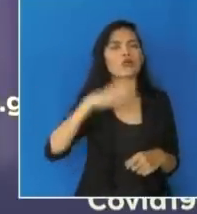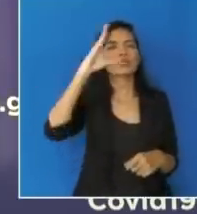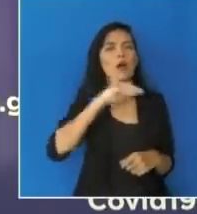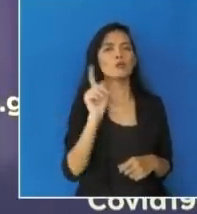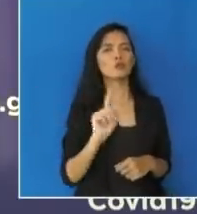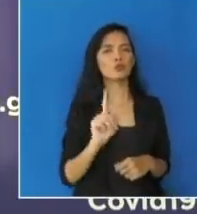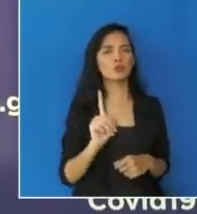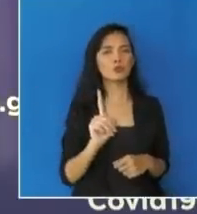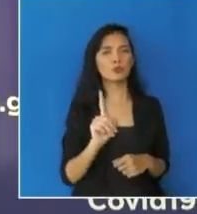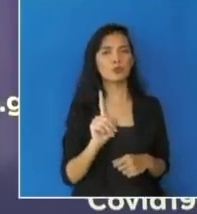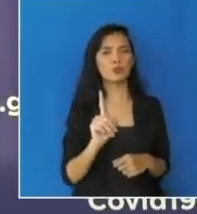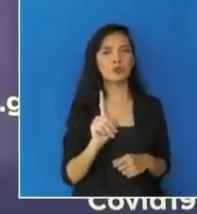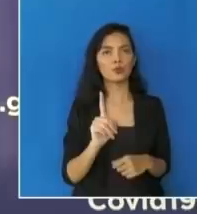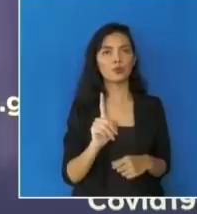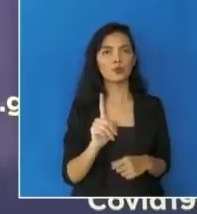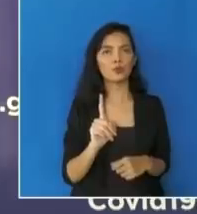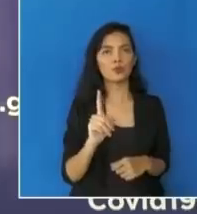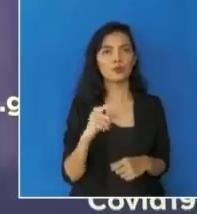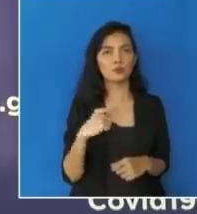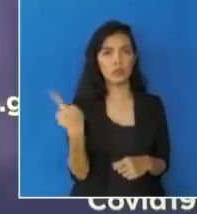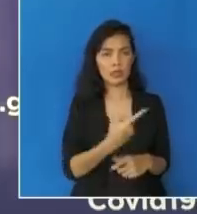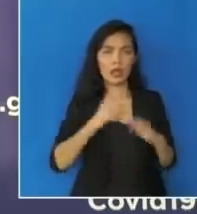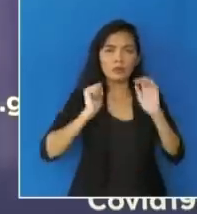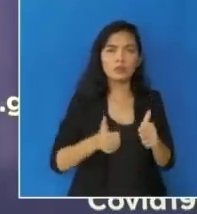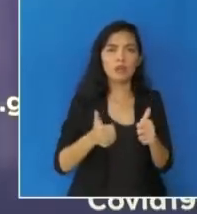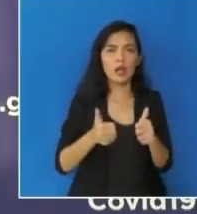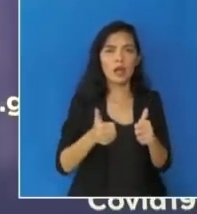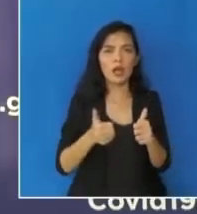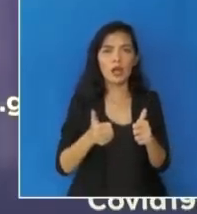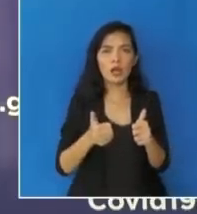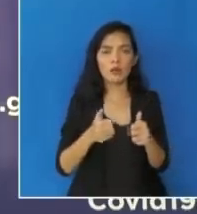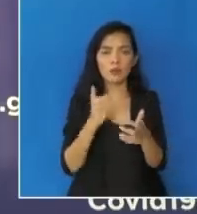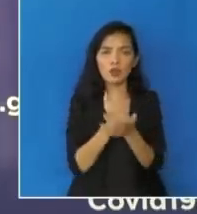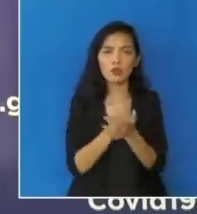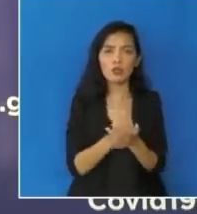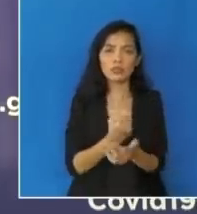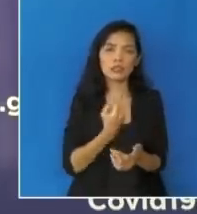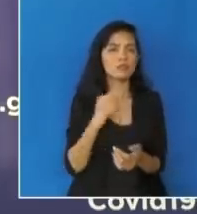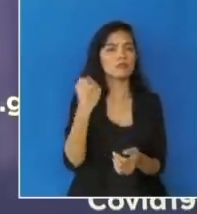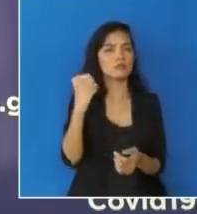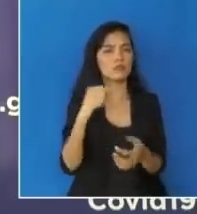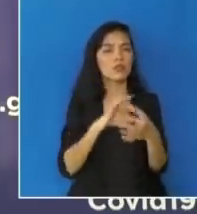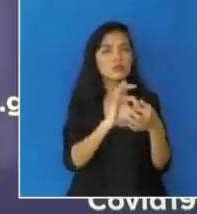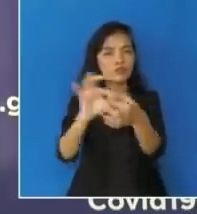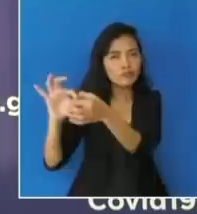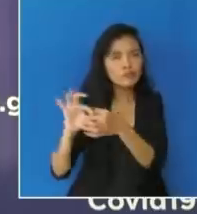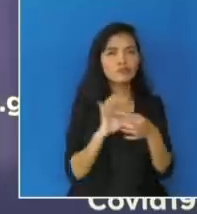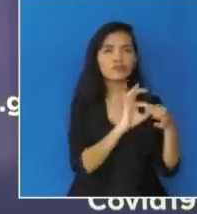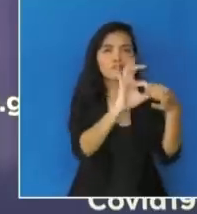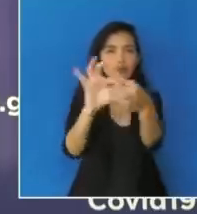pahami, bahwa kita mampu melaksanakan ini secara bersama-sama dengan bergotong royong.